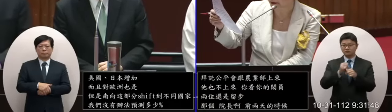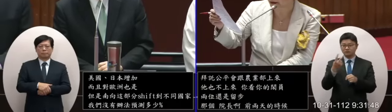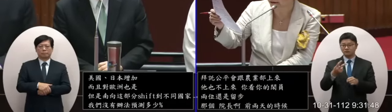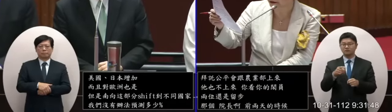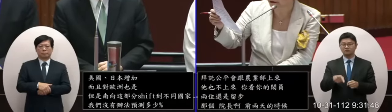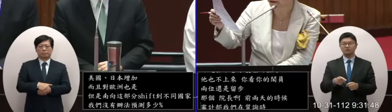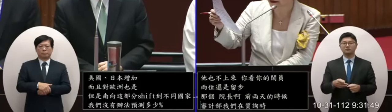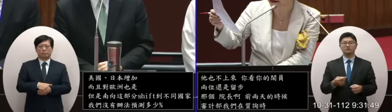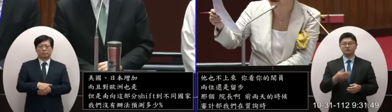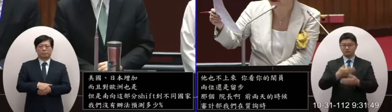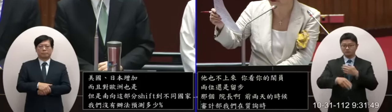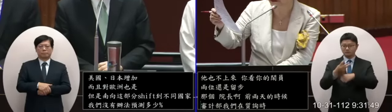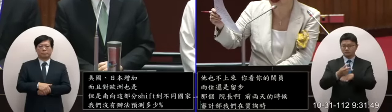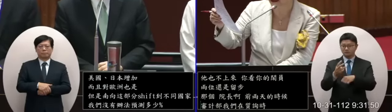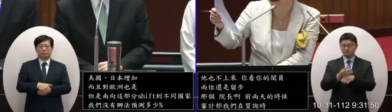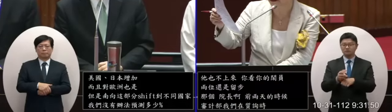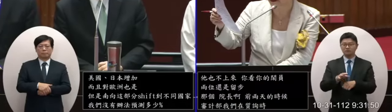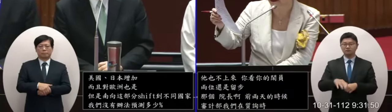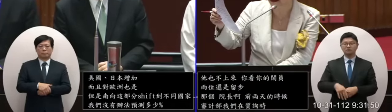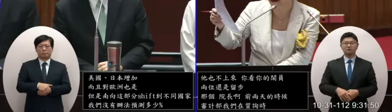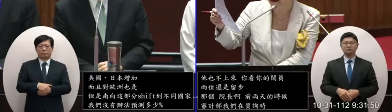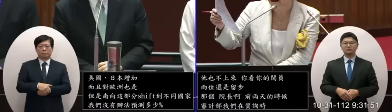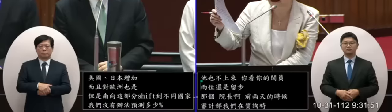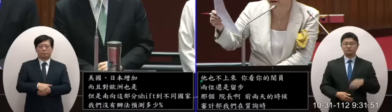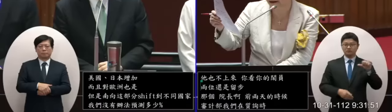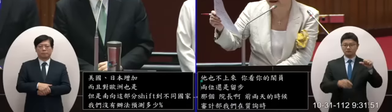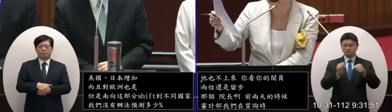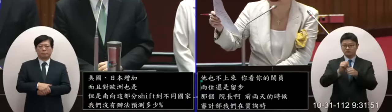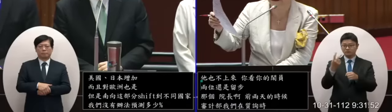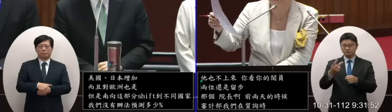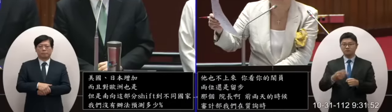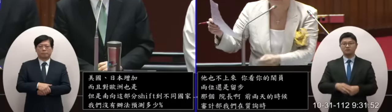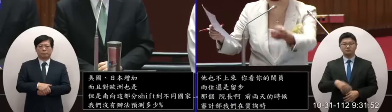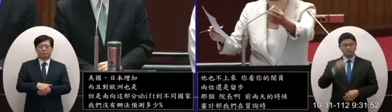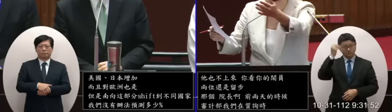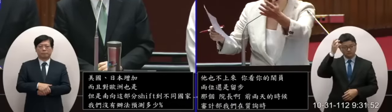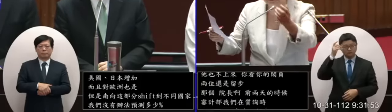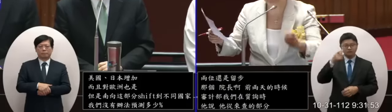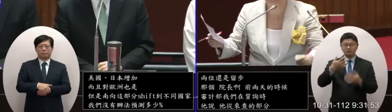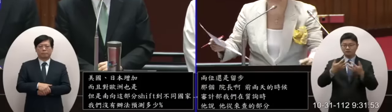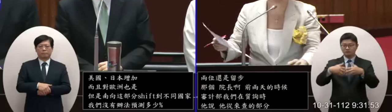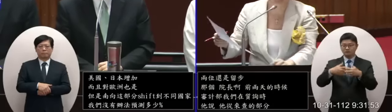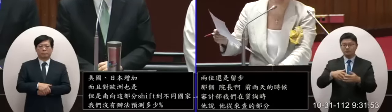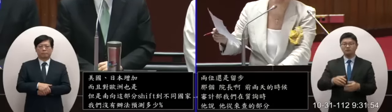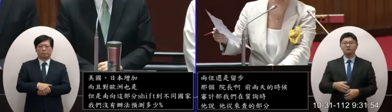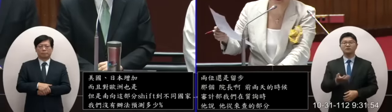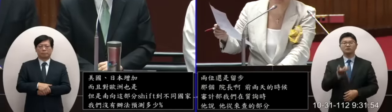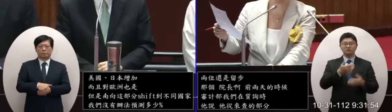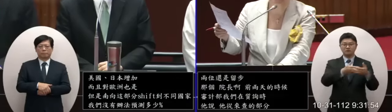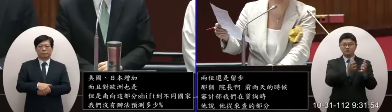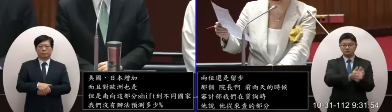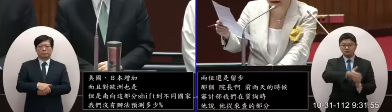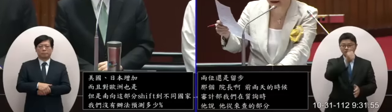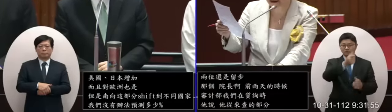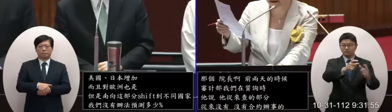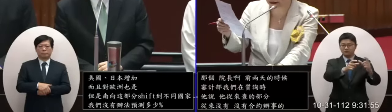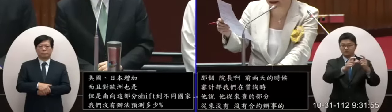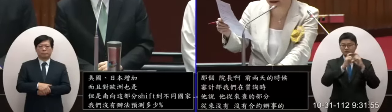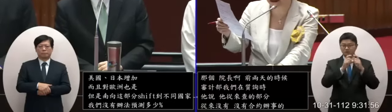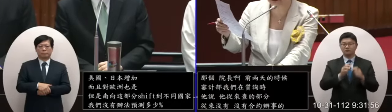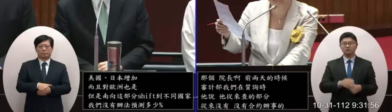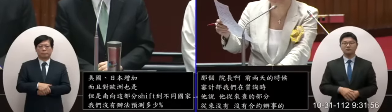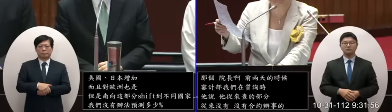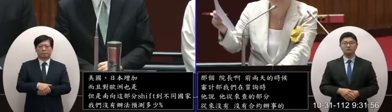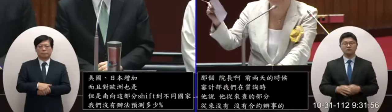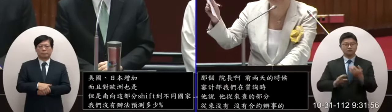下不到三分钟的时间，你的5+2的部分呢、啊，智慧机械。刚才部长在回答其他人的时候已经讲了，智